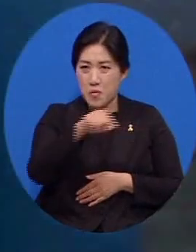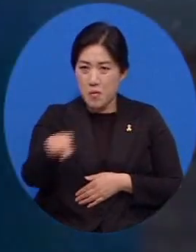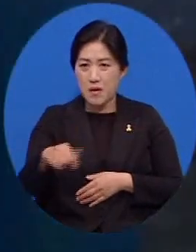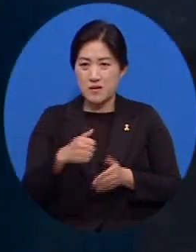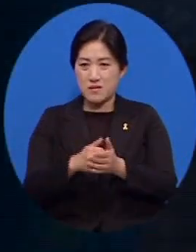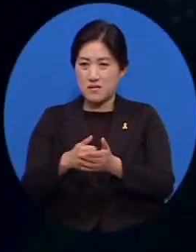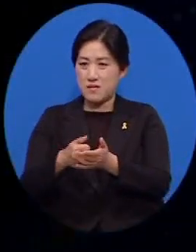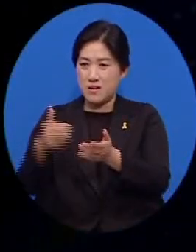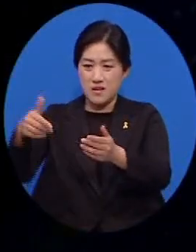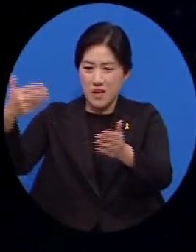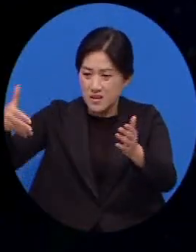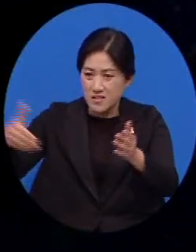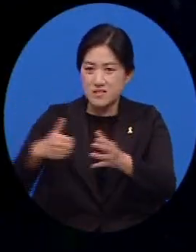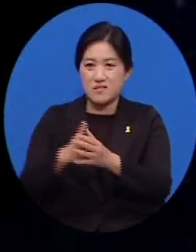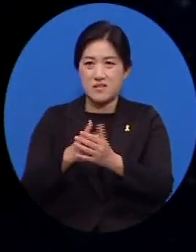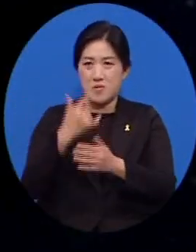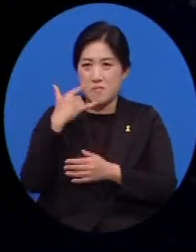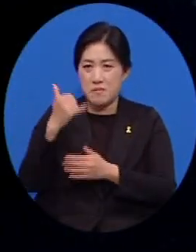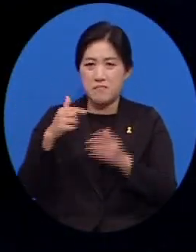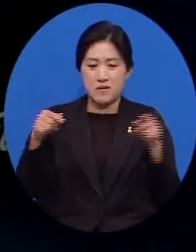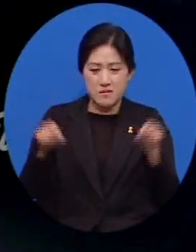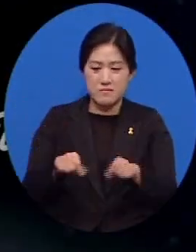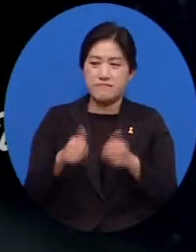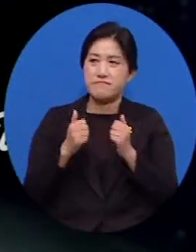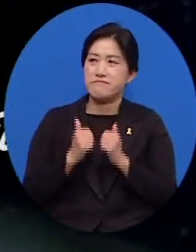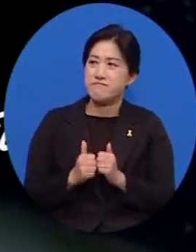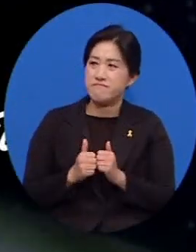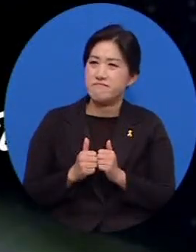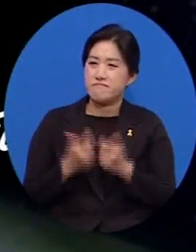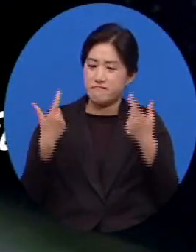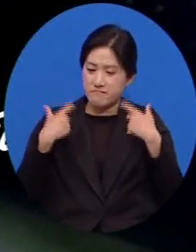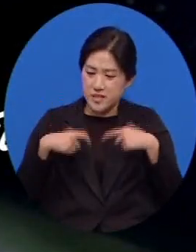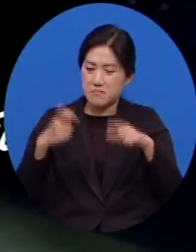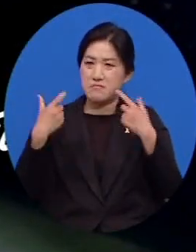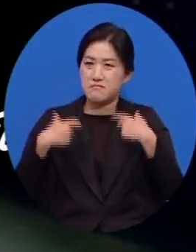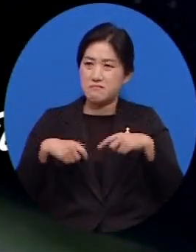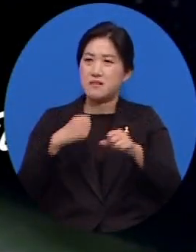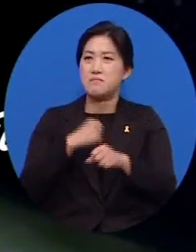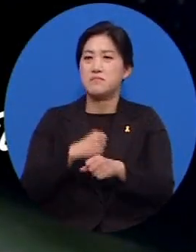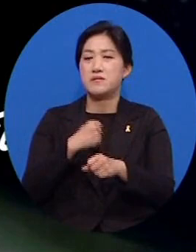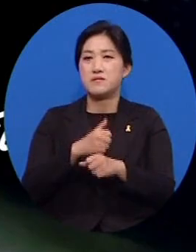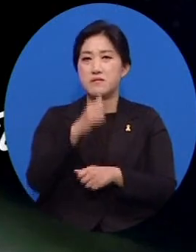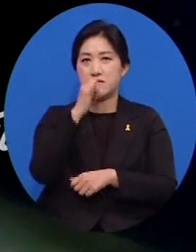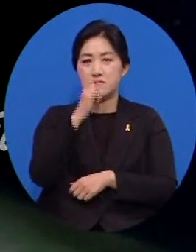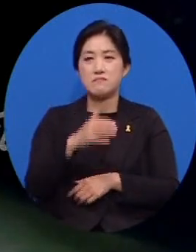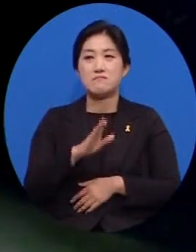안 올라온 애들 엄마 아빠 곁에서 함께 밤새던 날들.